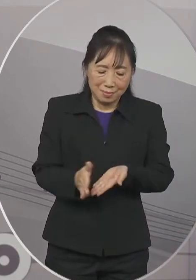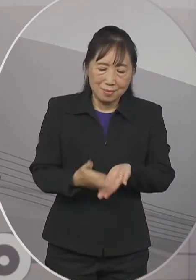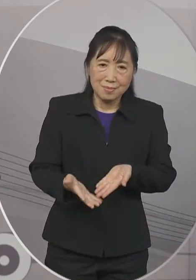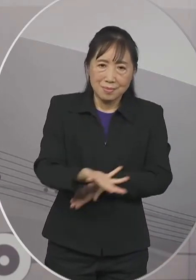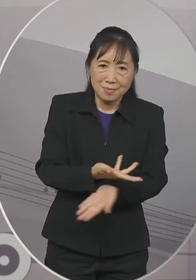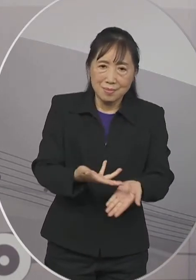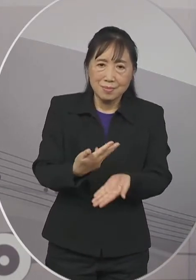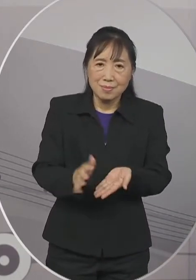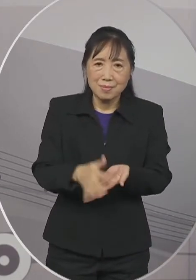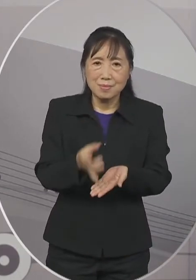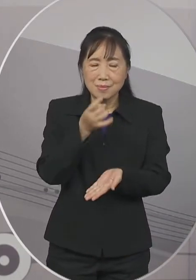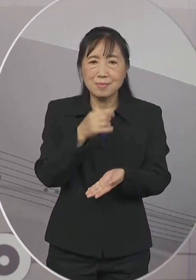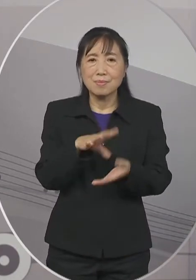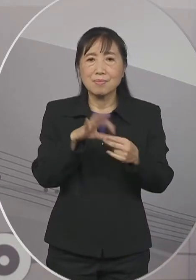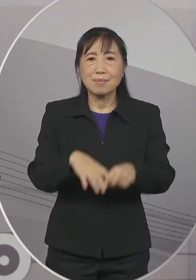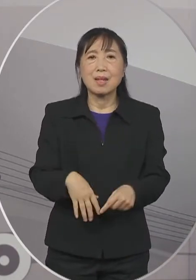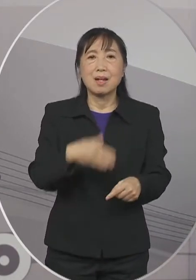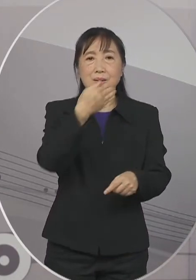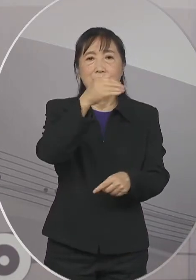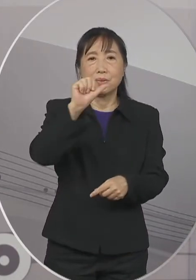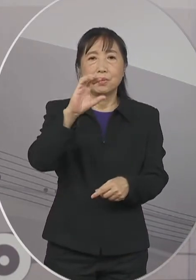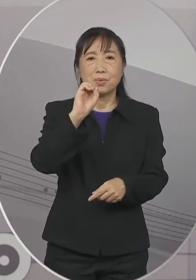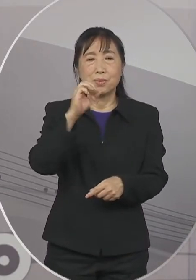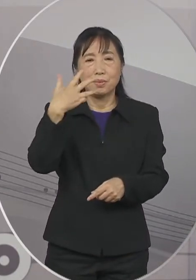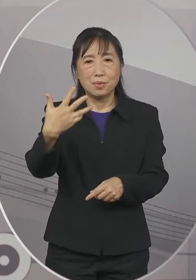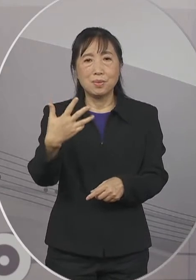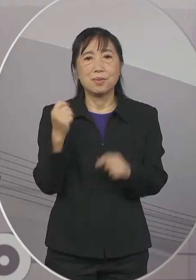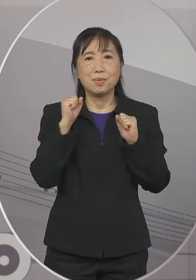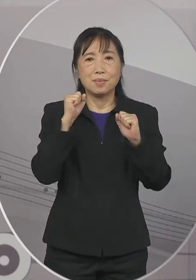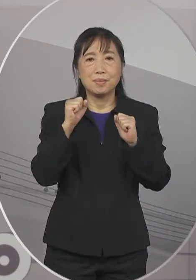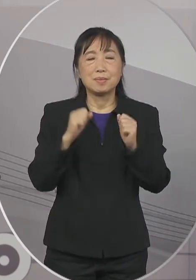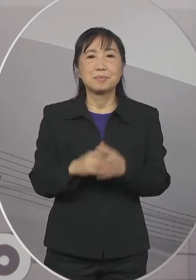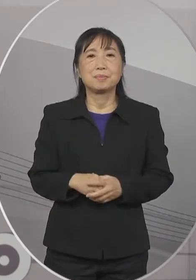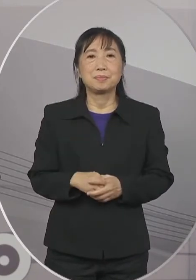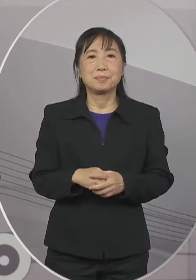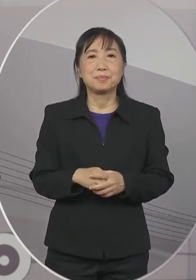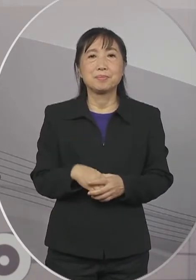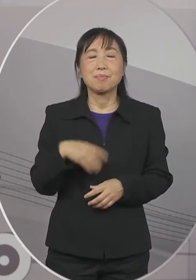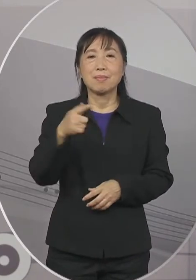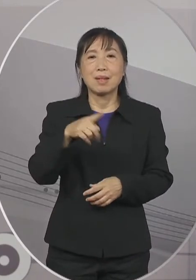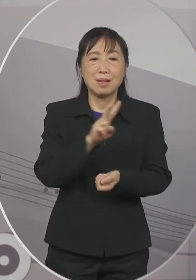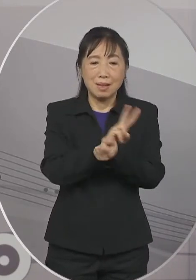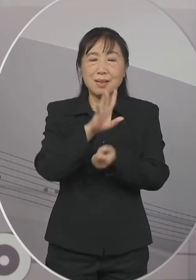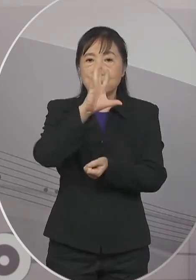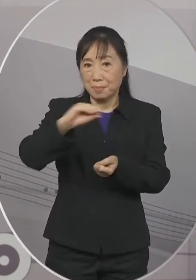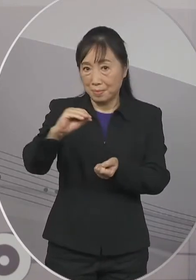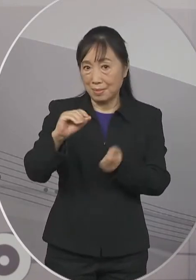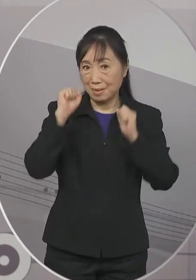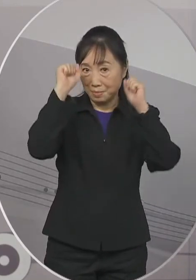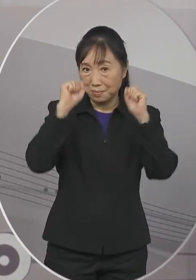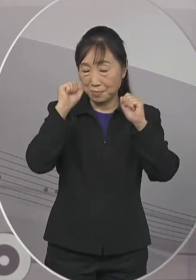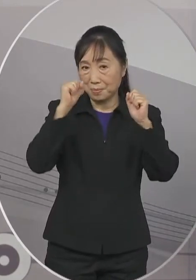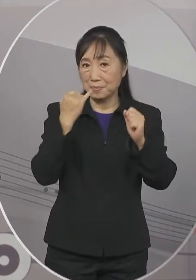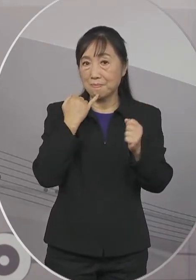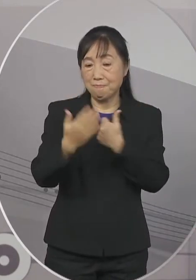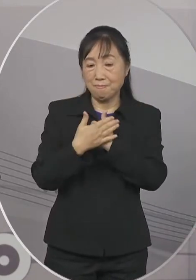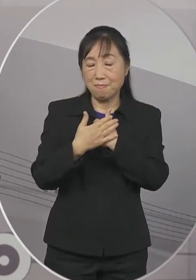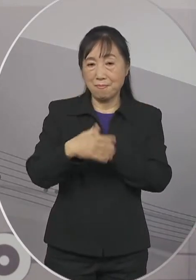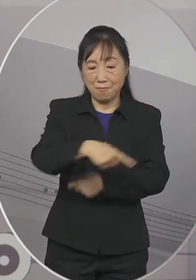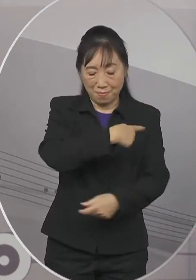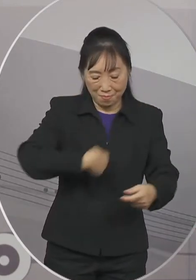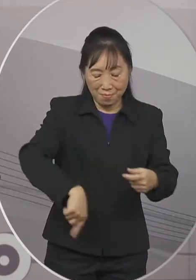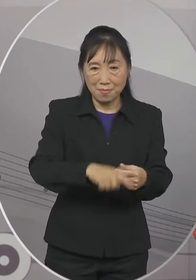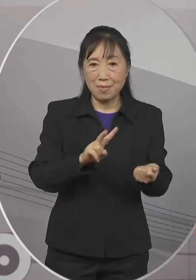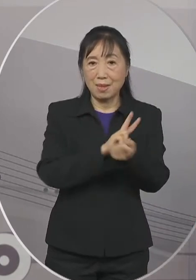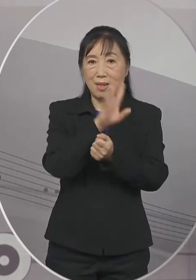大家分享这个九五淋巴操，那这个因为淋巴操呢，可以动到我们全身的淋巴，只